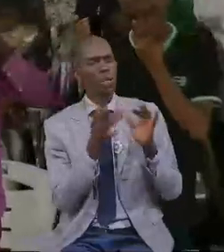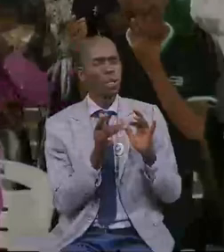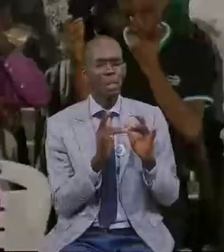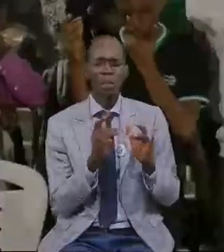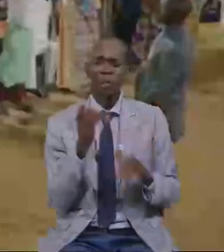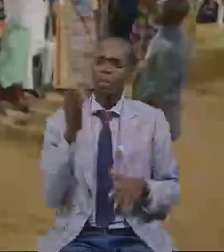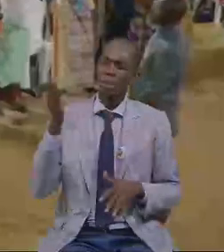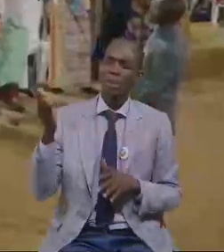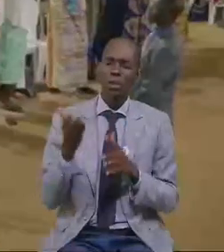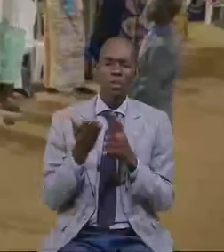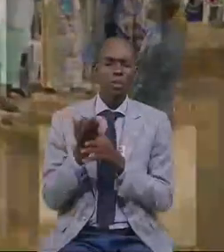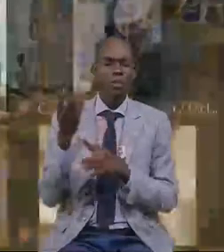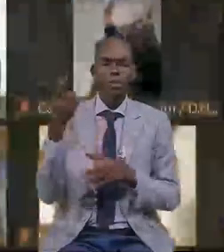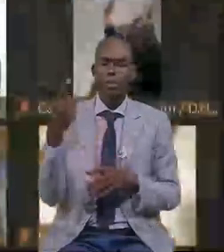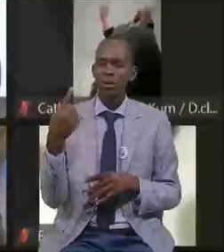là-bas la radio,